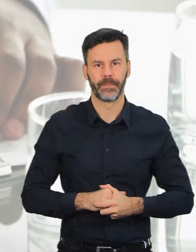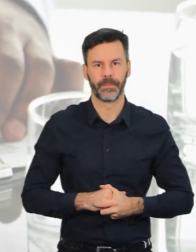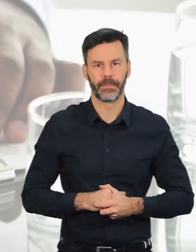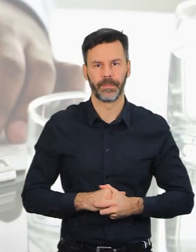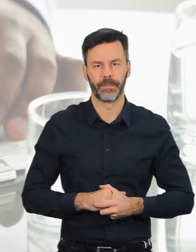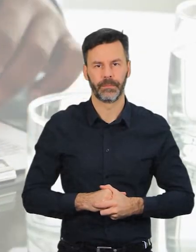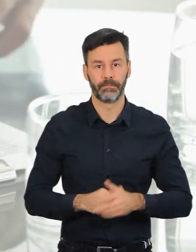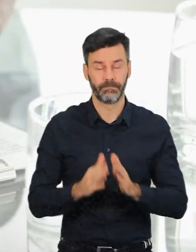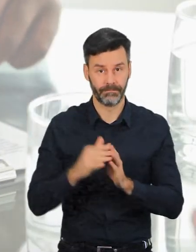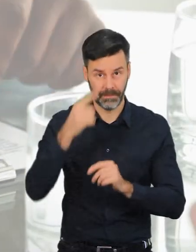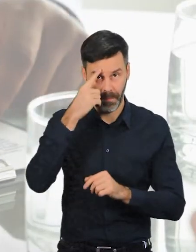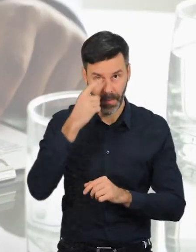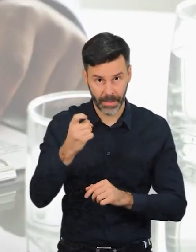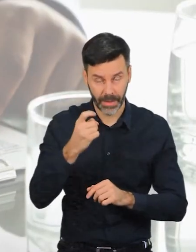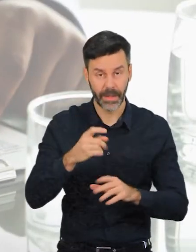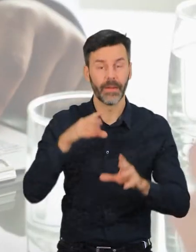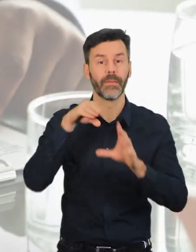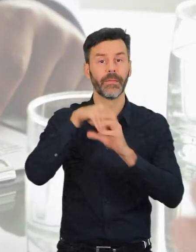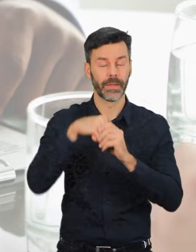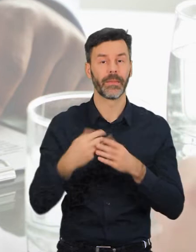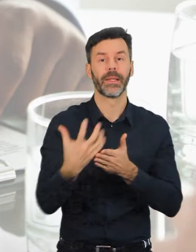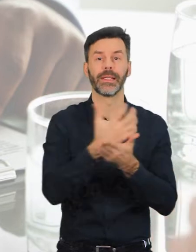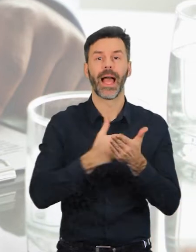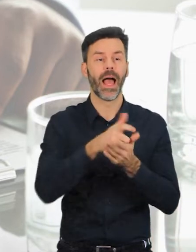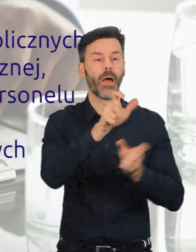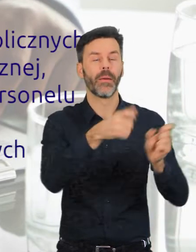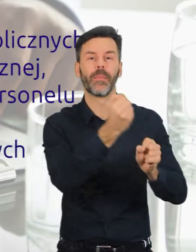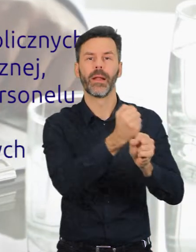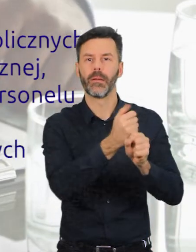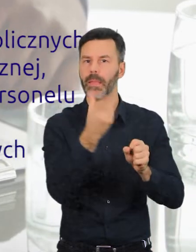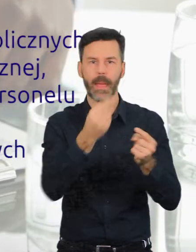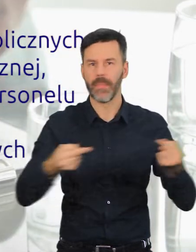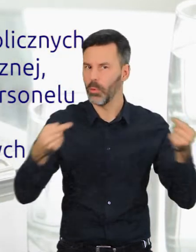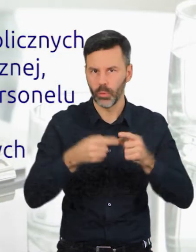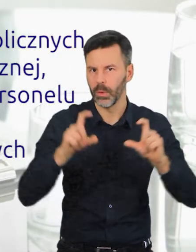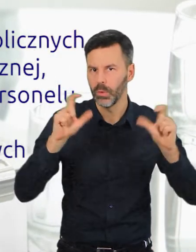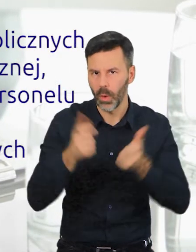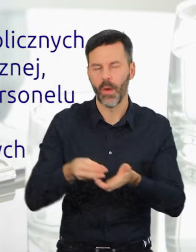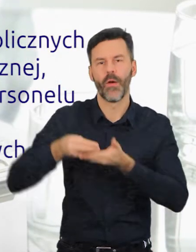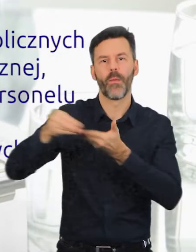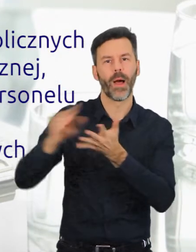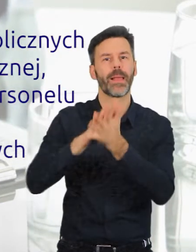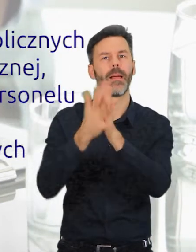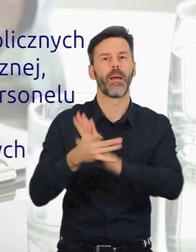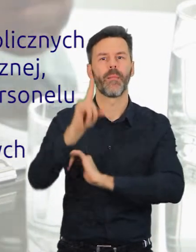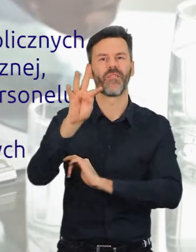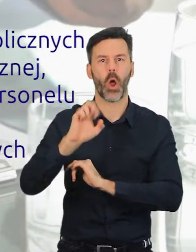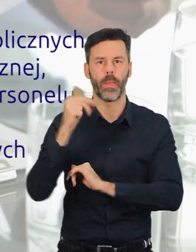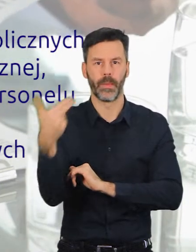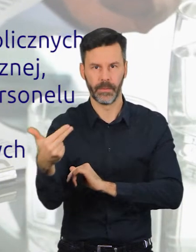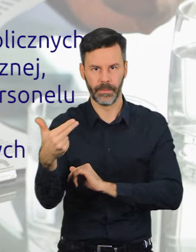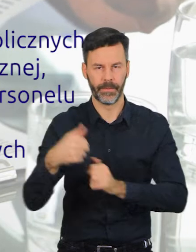Pamiętajcie, że w ramach wynagrodzenia personelu niekwalifikowalne są płaty na Państwowy Fundusz Rehabilitacji Osób